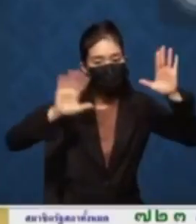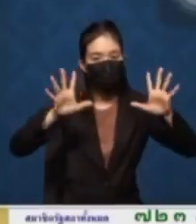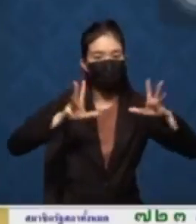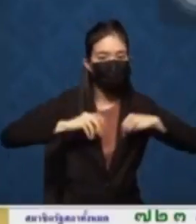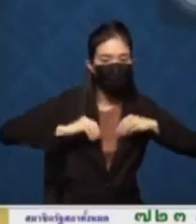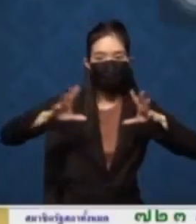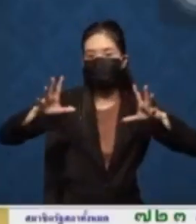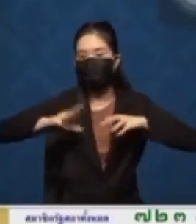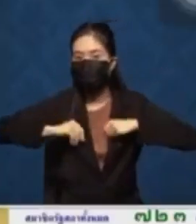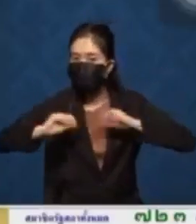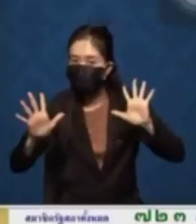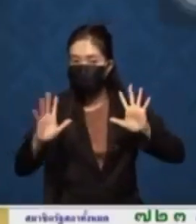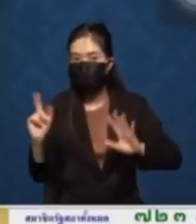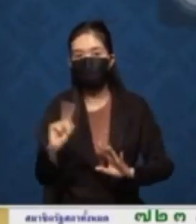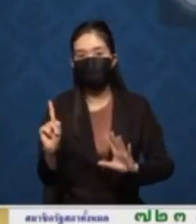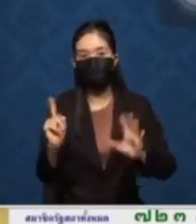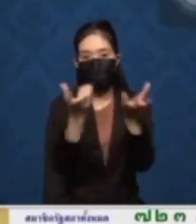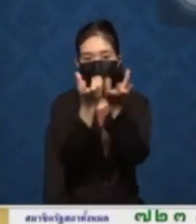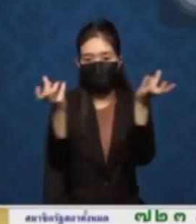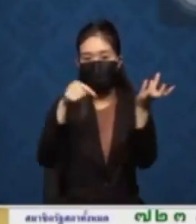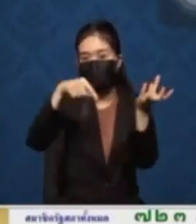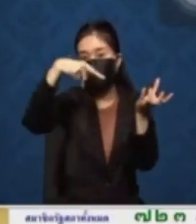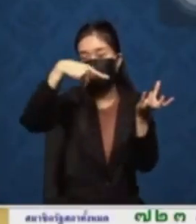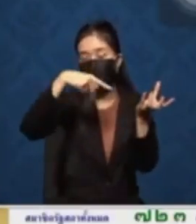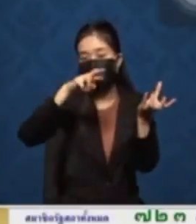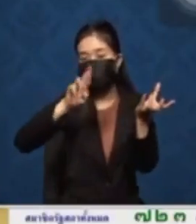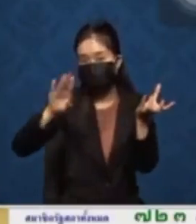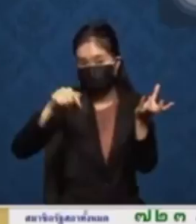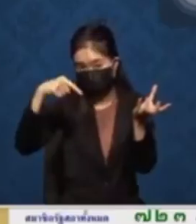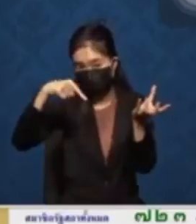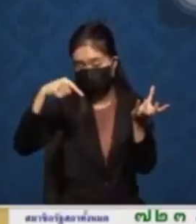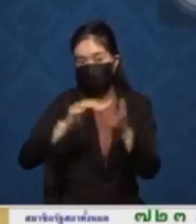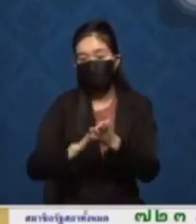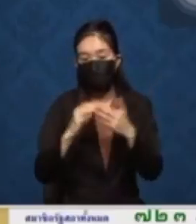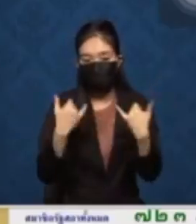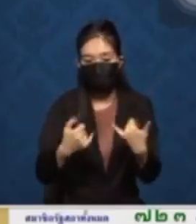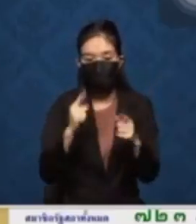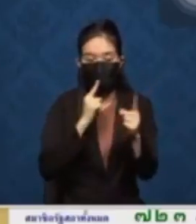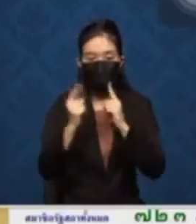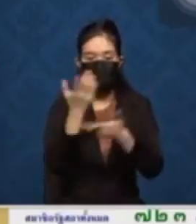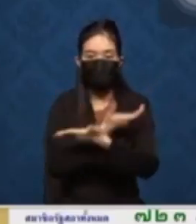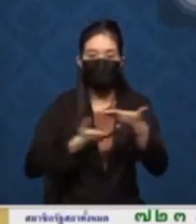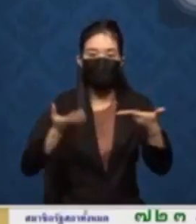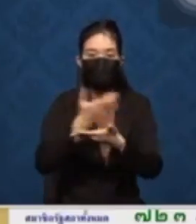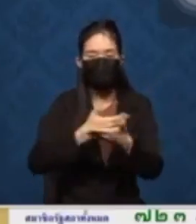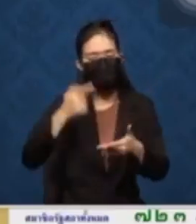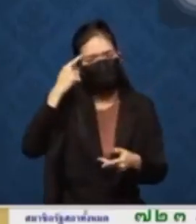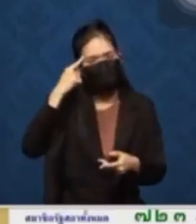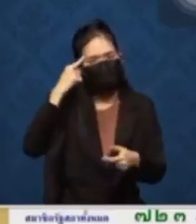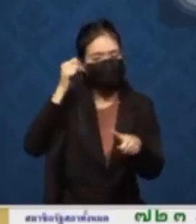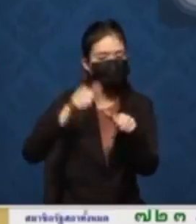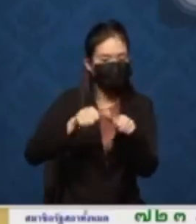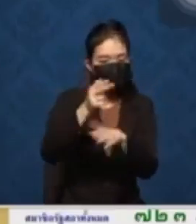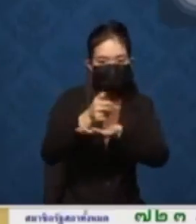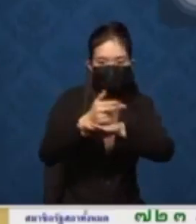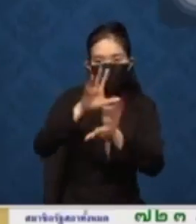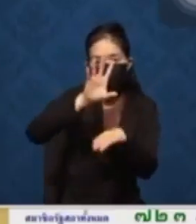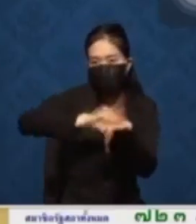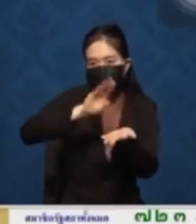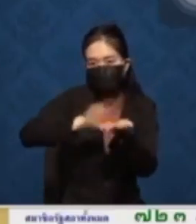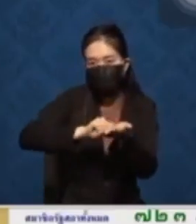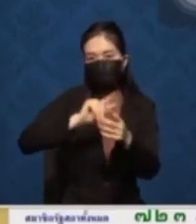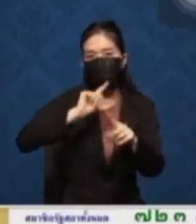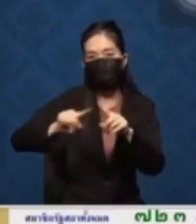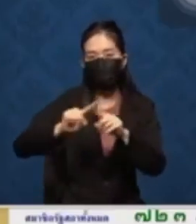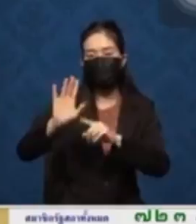บับนี้แทนที่จะไปวัดกันที่ประชามติการอภิปรายของท่านในวันนี้นะครับจะถูกจดจำจะถูกบันทึกในประวัติศาสตร์การเมือง